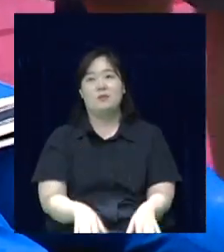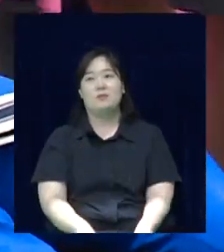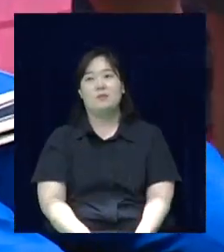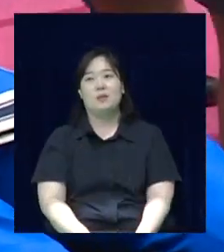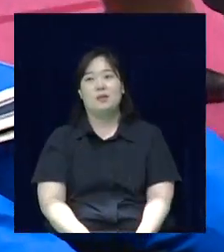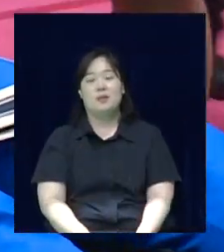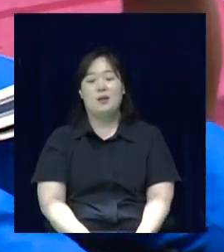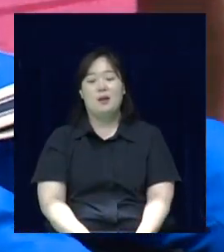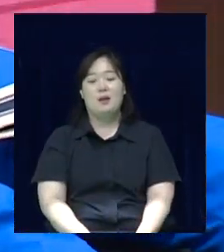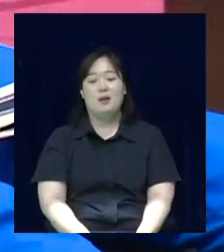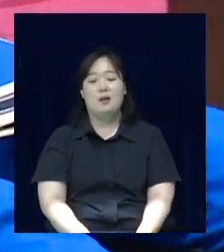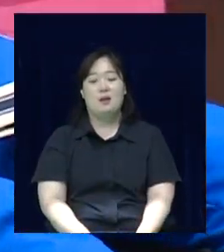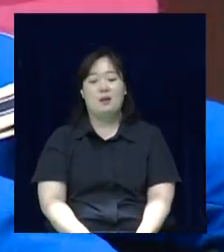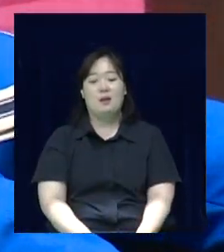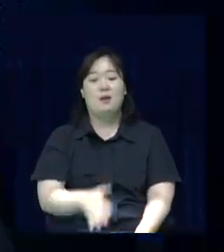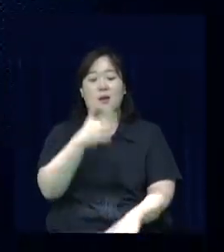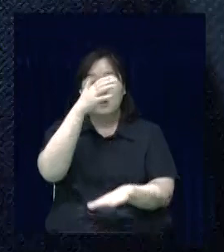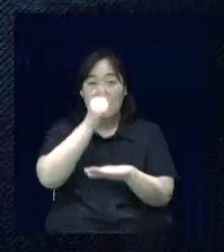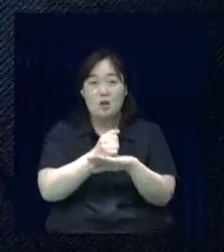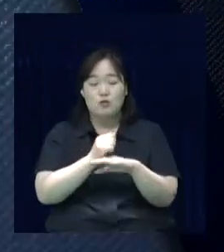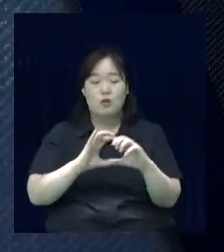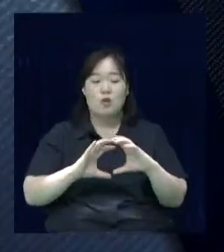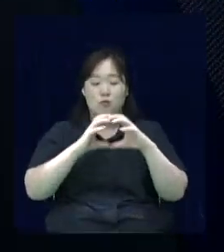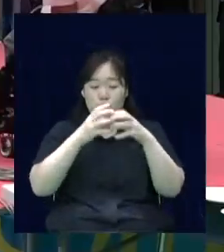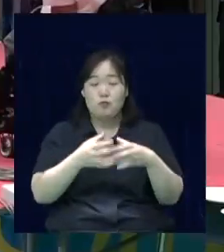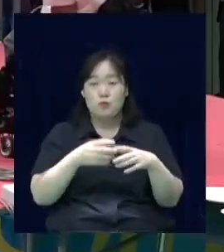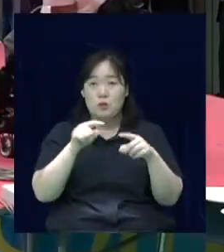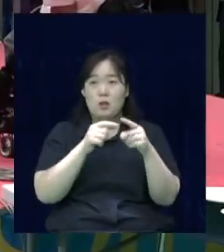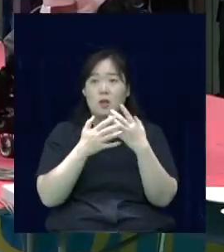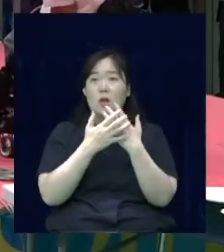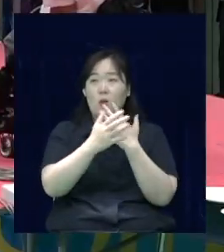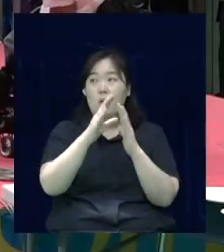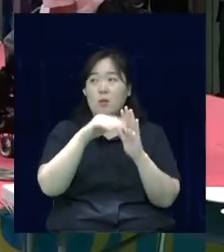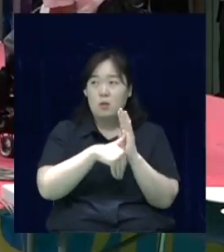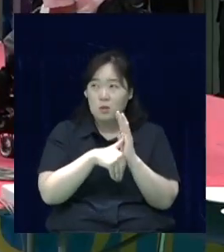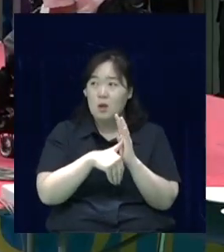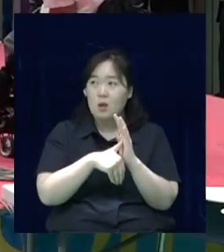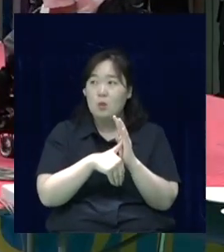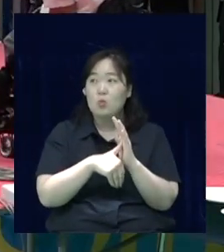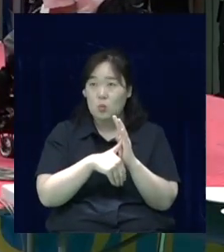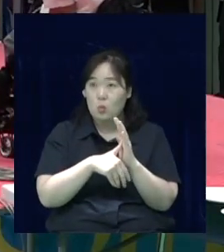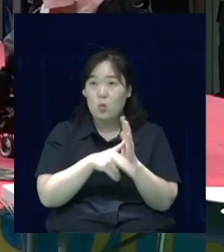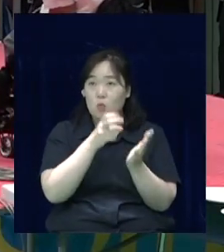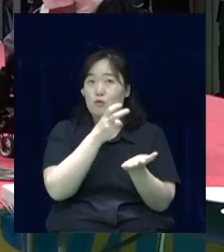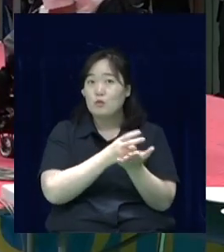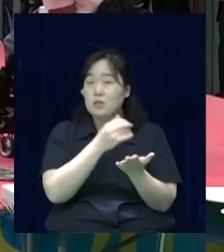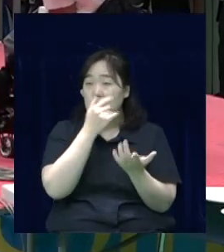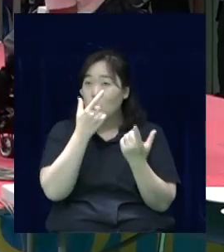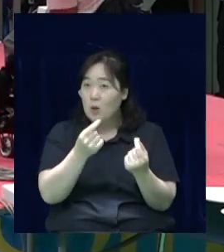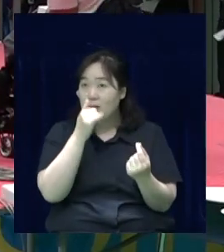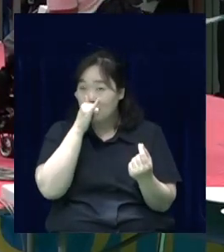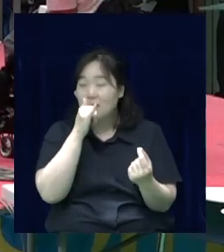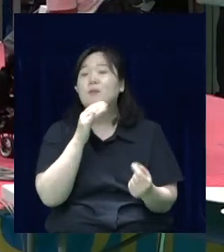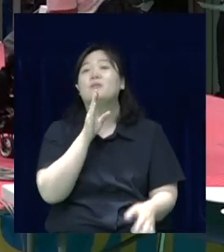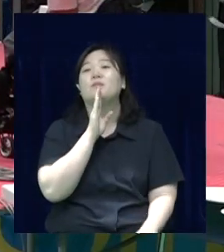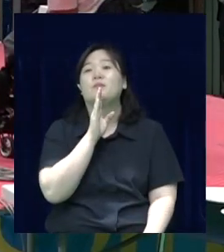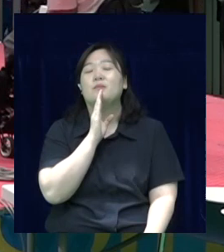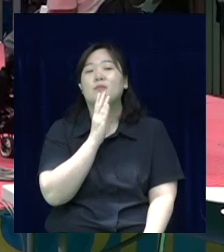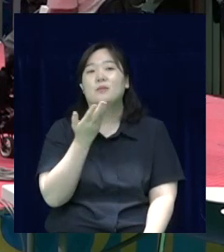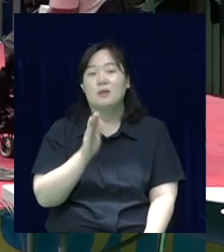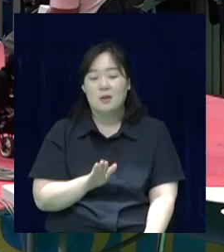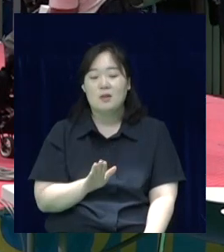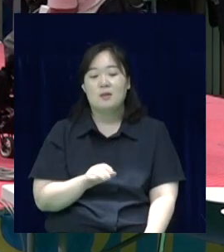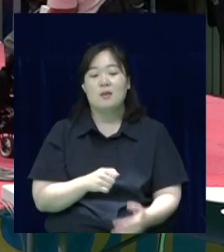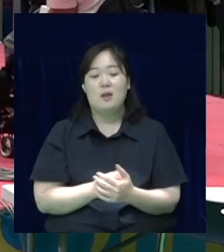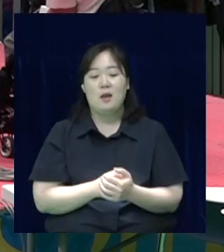이런 부분이 추후에 뭐 국제 대회로 나섰을 때도 좀 이 적용이 될까요? 적용됩니다. 아, 그렇군요. 예, 그 대신 사전에